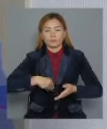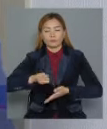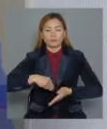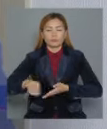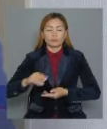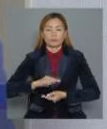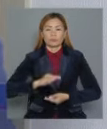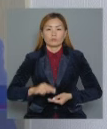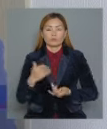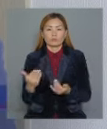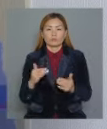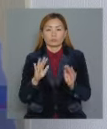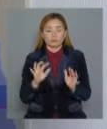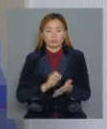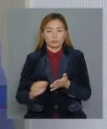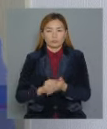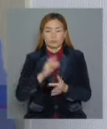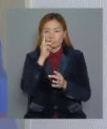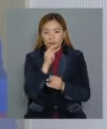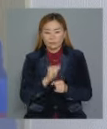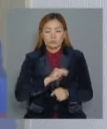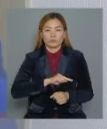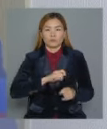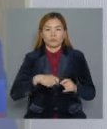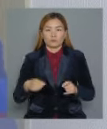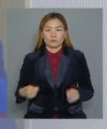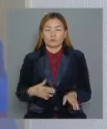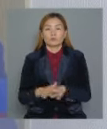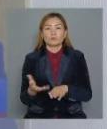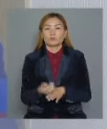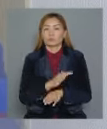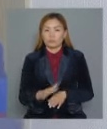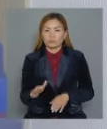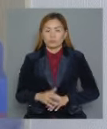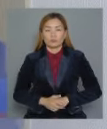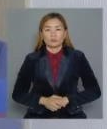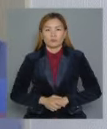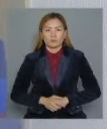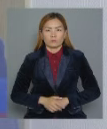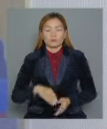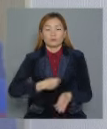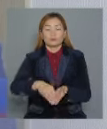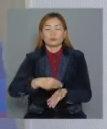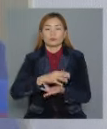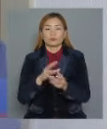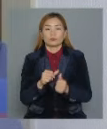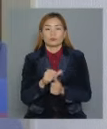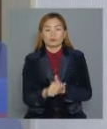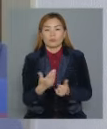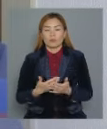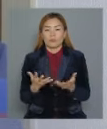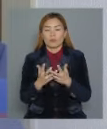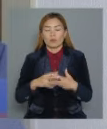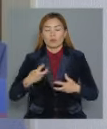мердігерлердің жозықсыз болуы, одан соң олардың жұмыс барысында орындау мәселелері, алайда мемлекеттік сатып алуда одан бөлек айта кетсек